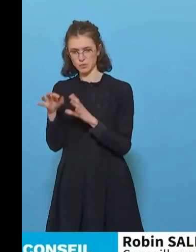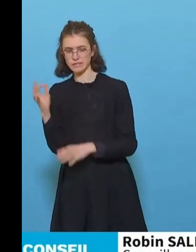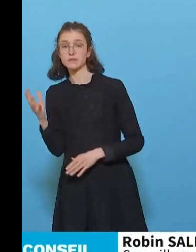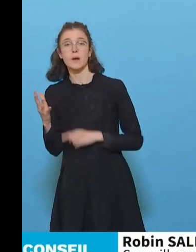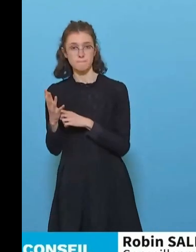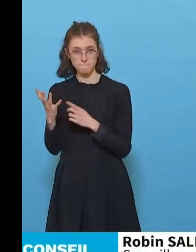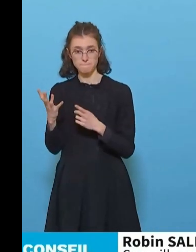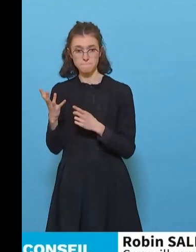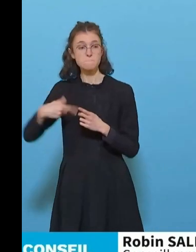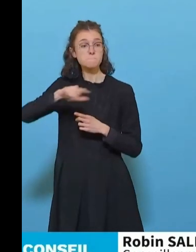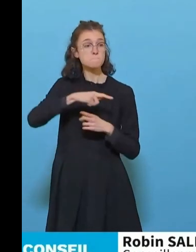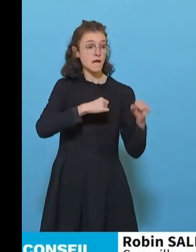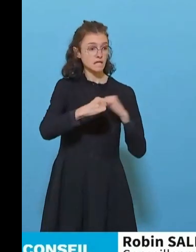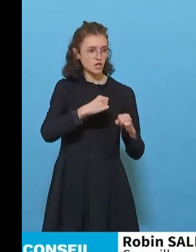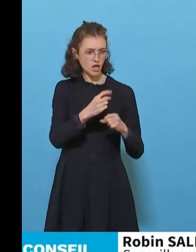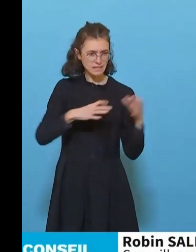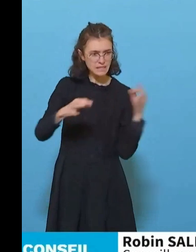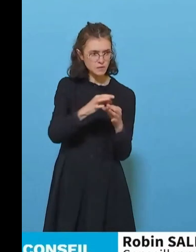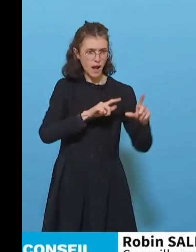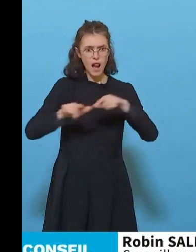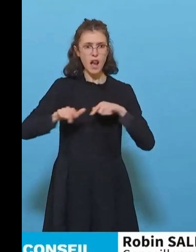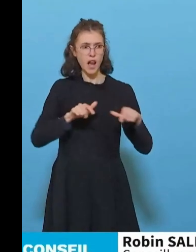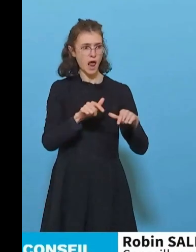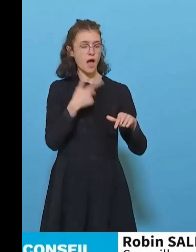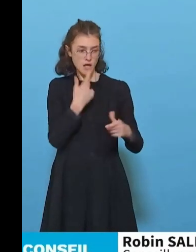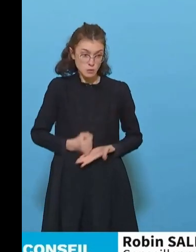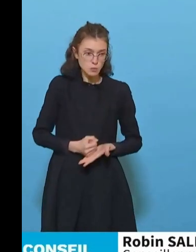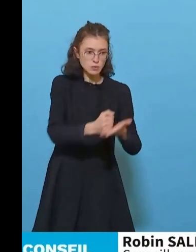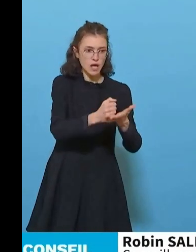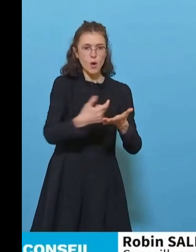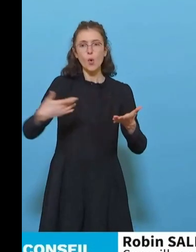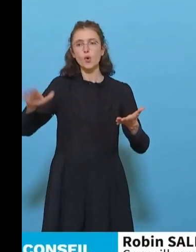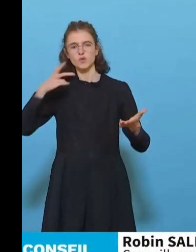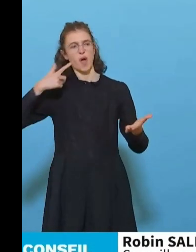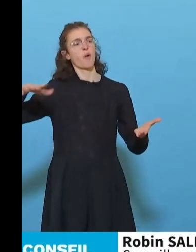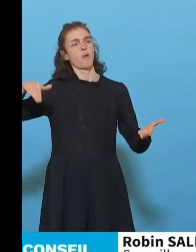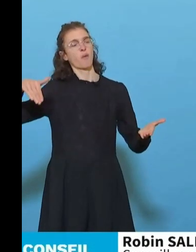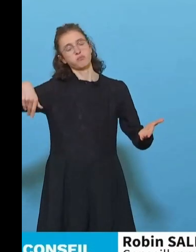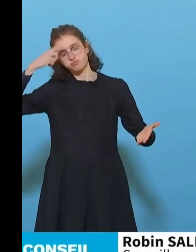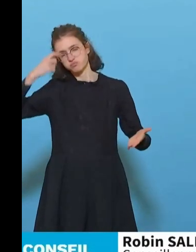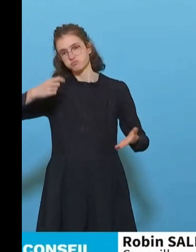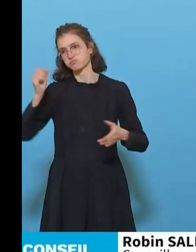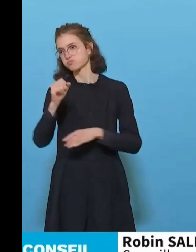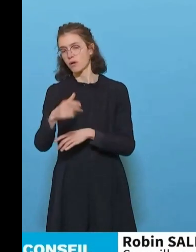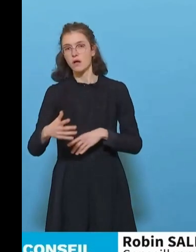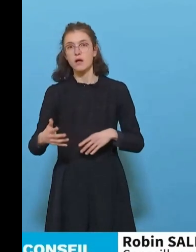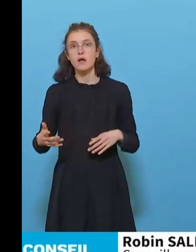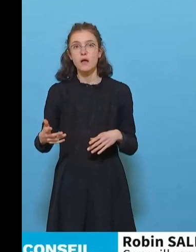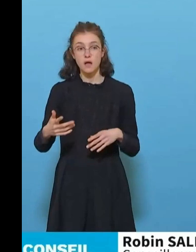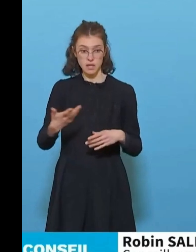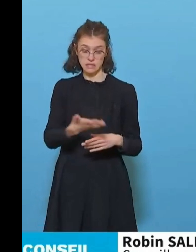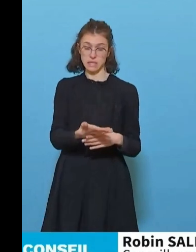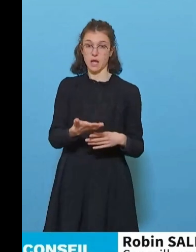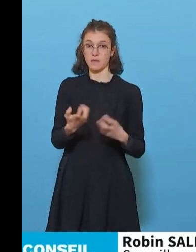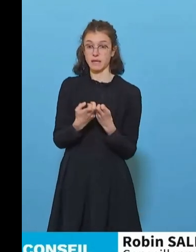brutalisent et les invectivent. Pourquoi en effet ces mots et ce mépris choisi par la présidente de région, par exemple, vis-à-vis des acteurs